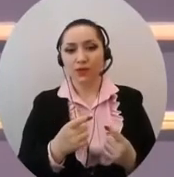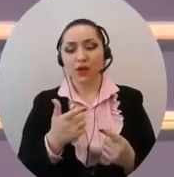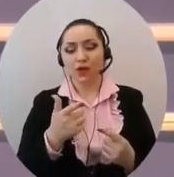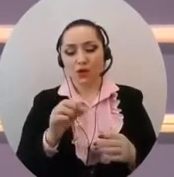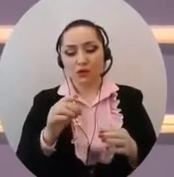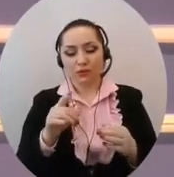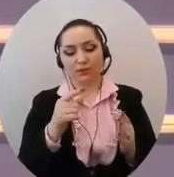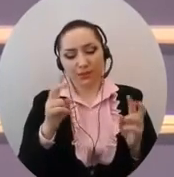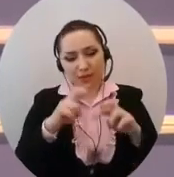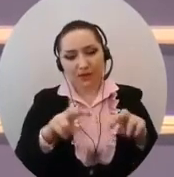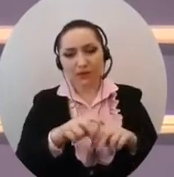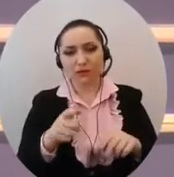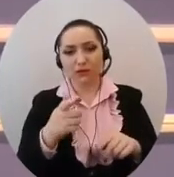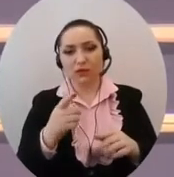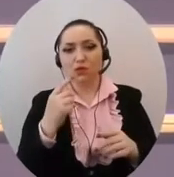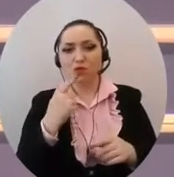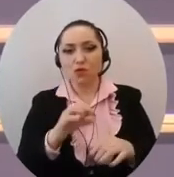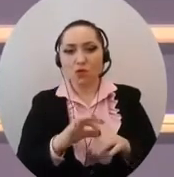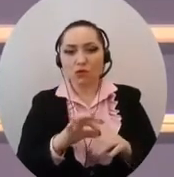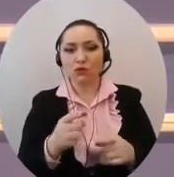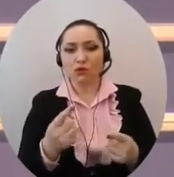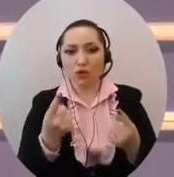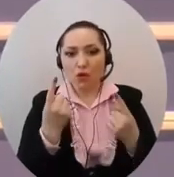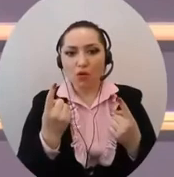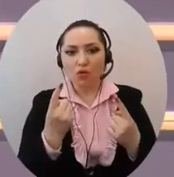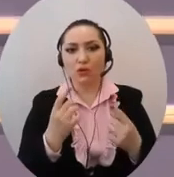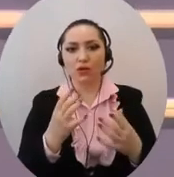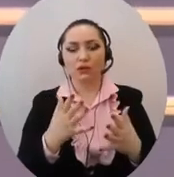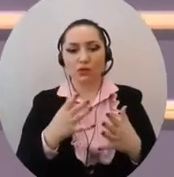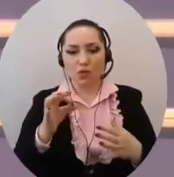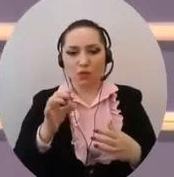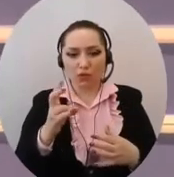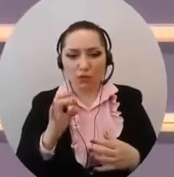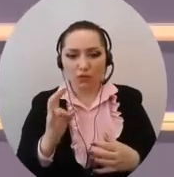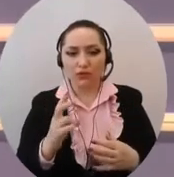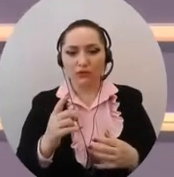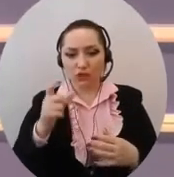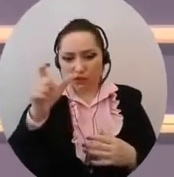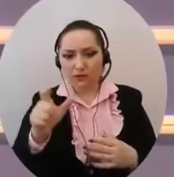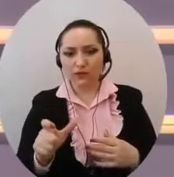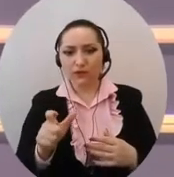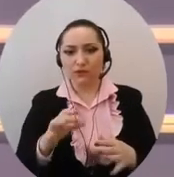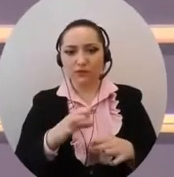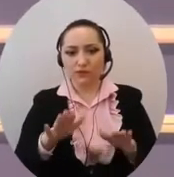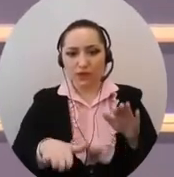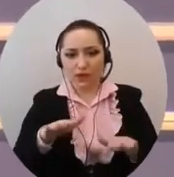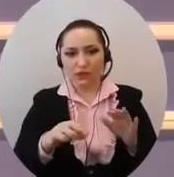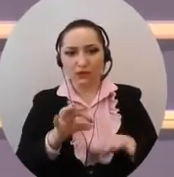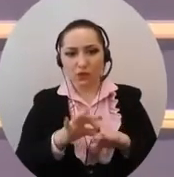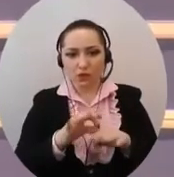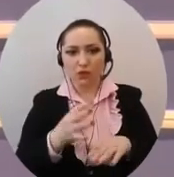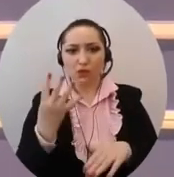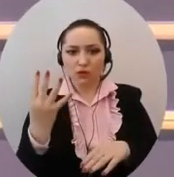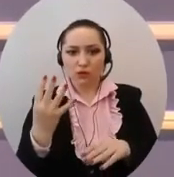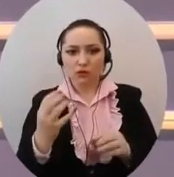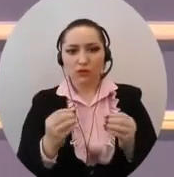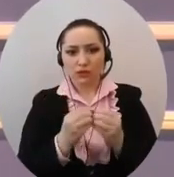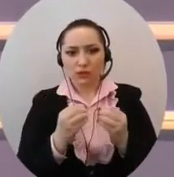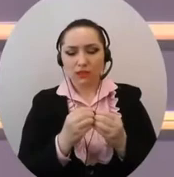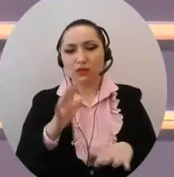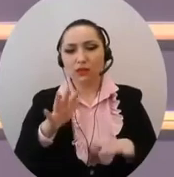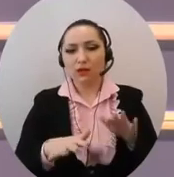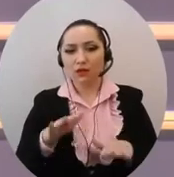самый крупный, самый большой орган в теле человека. Вес кожи составляет от 4 до 10 килограмм. Общая